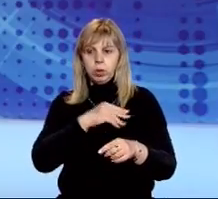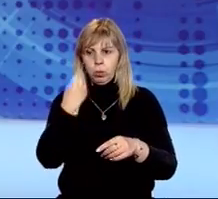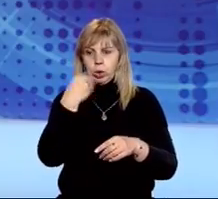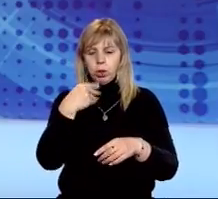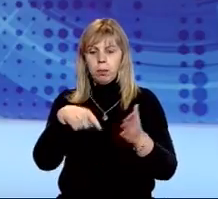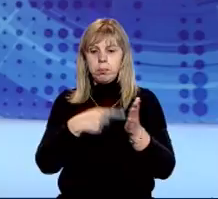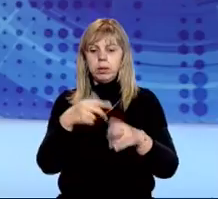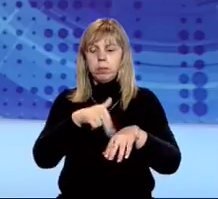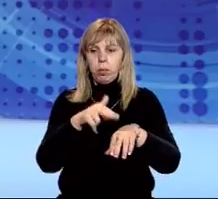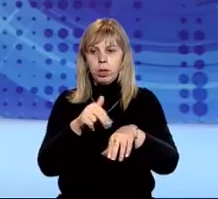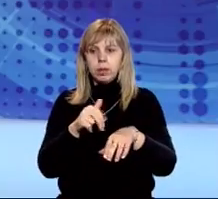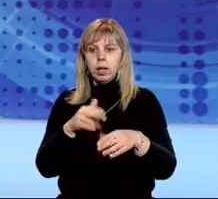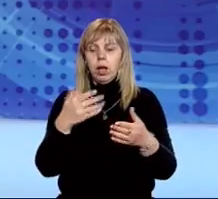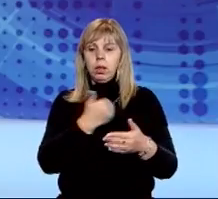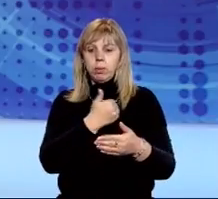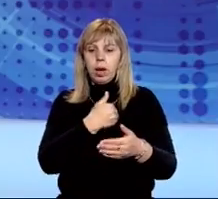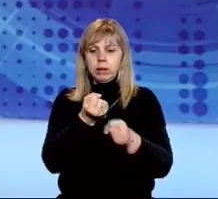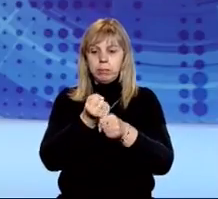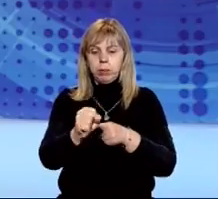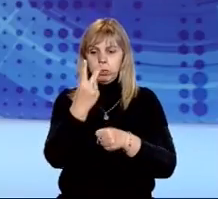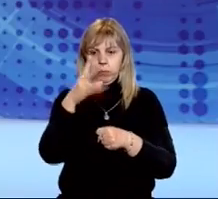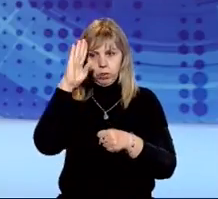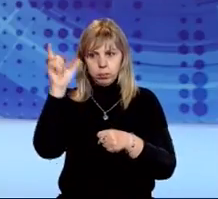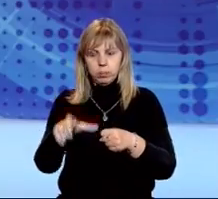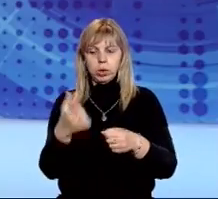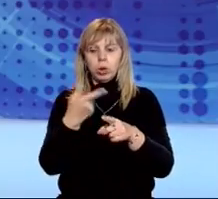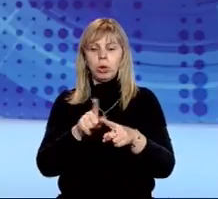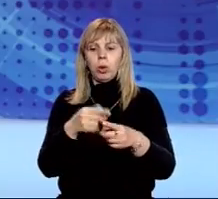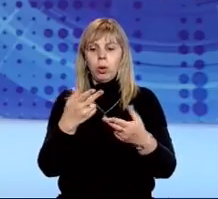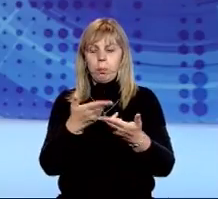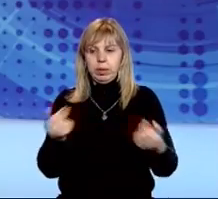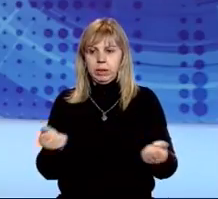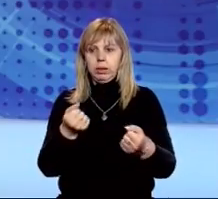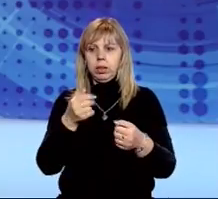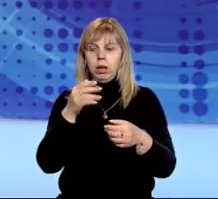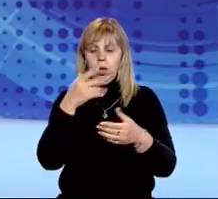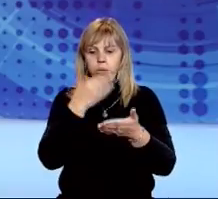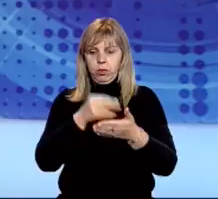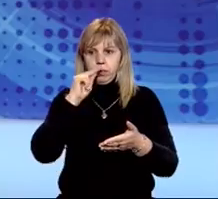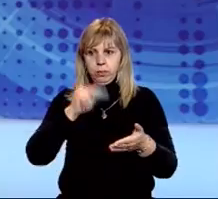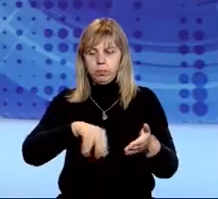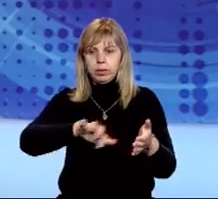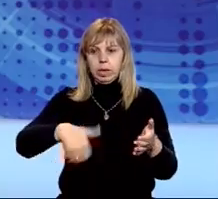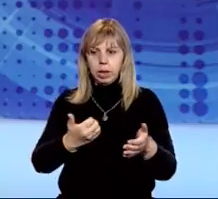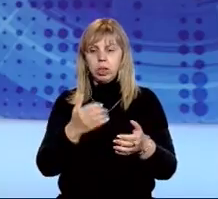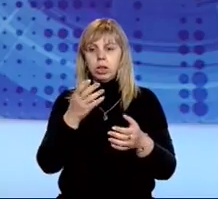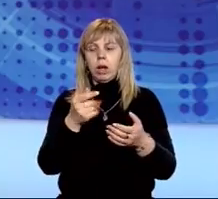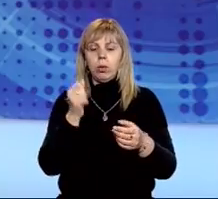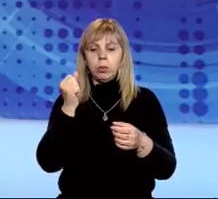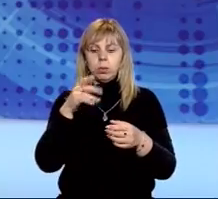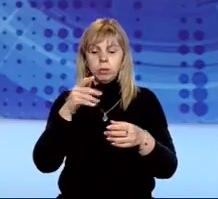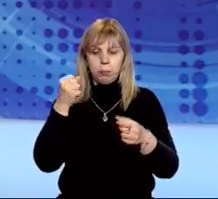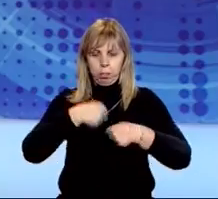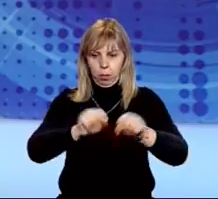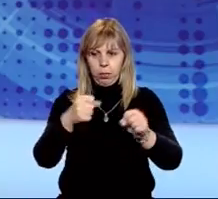Ужгородського міськвідділу поліції, намагаючись примусити двох осіб до здачі зізнавальних показів у вчиненні крадіжок, нанесли удари по